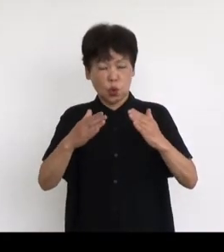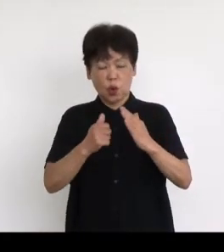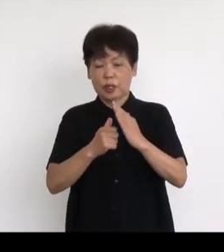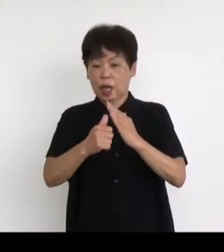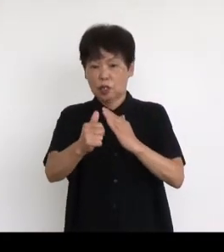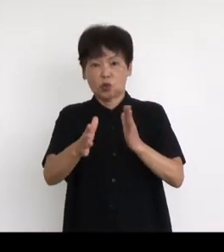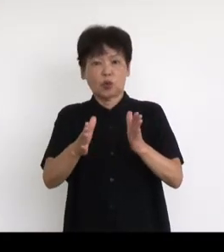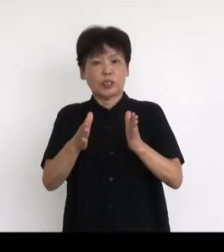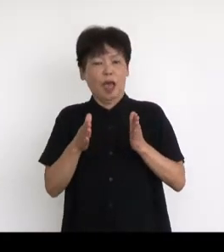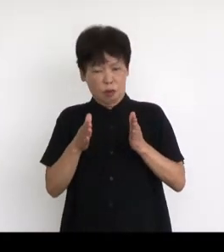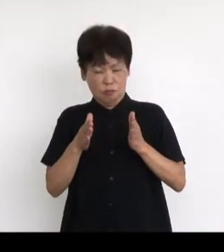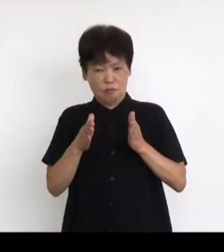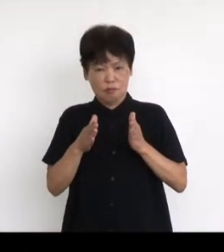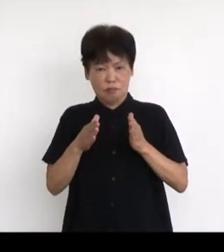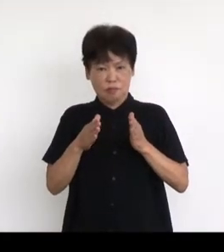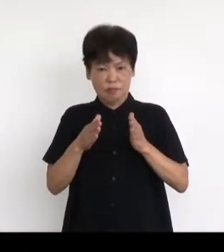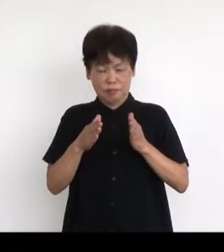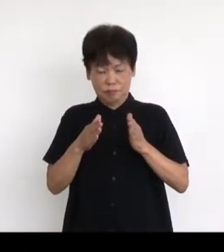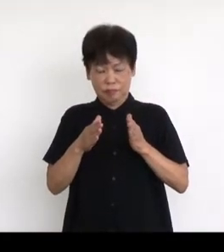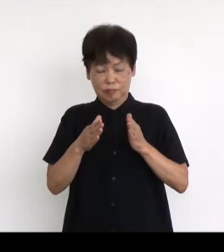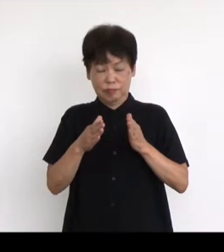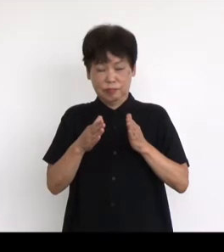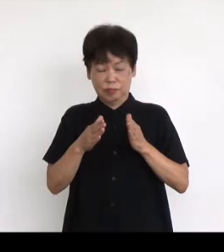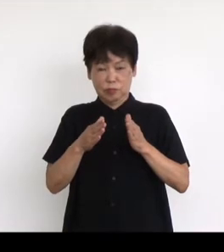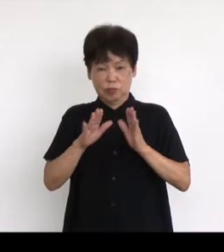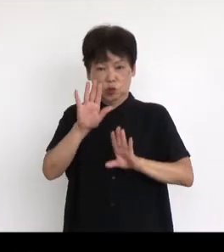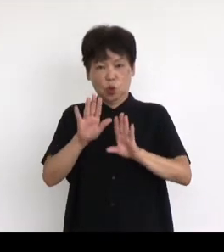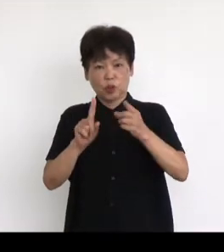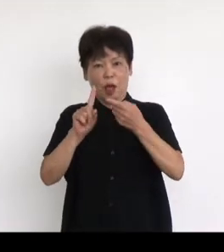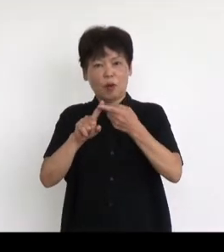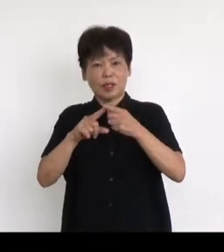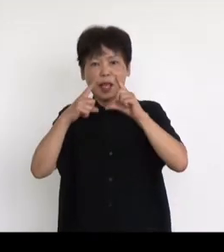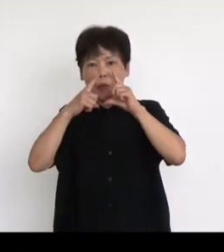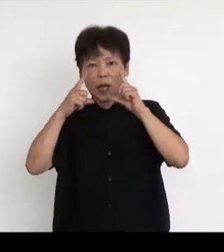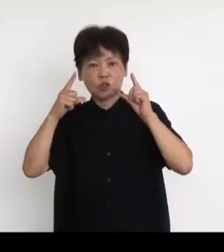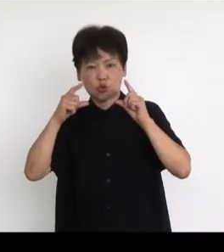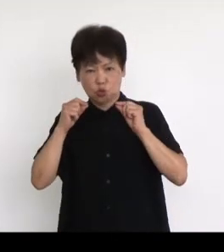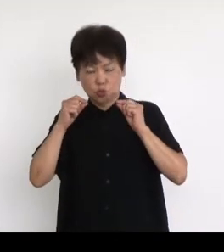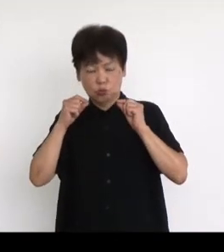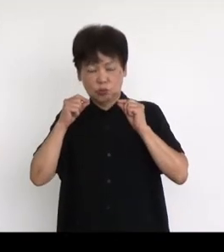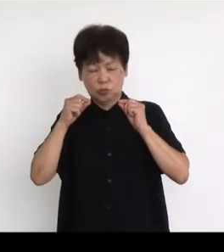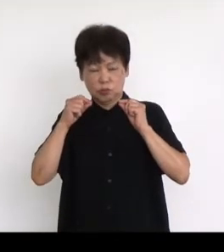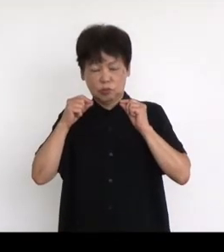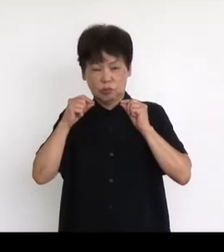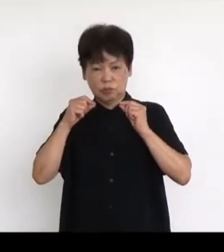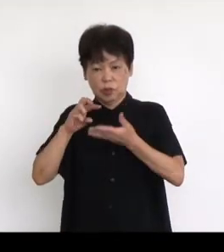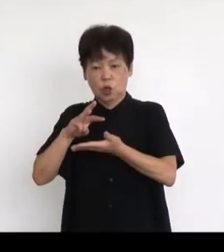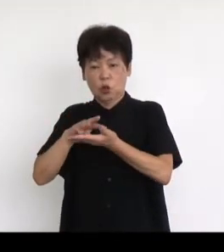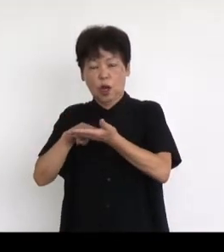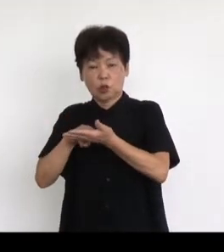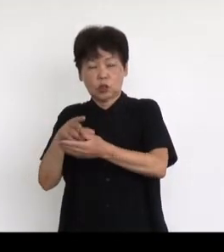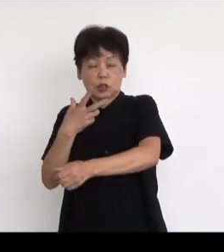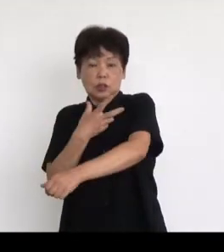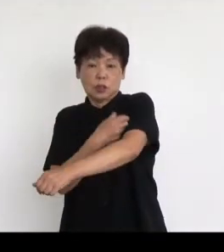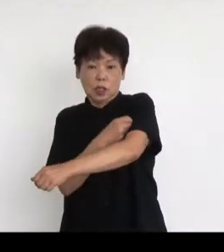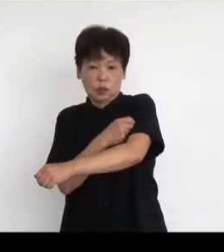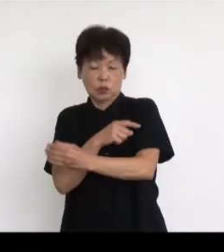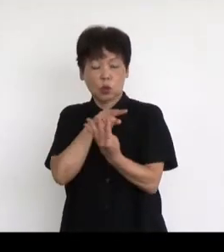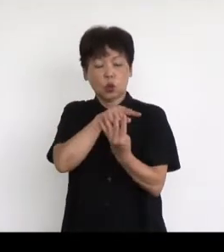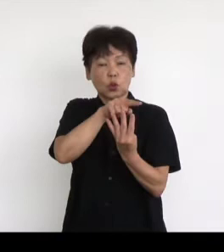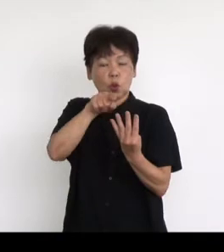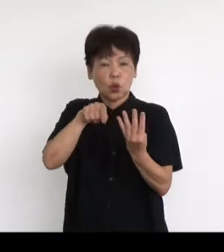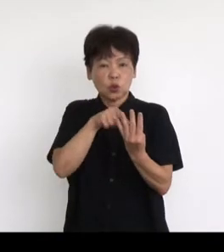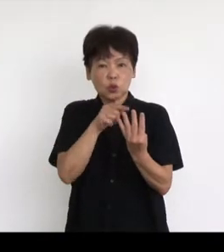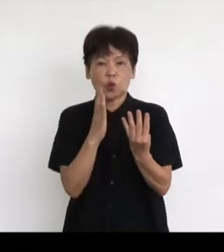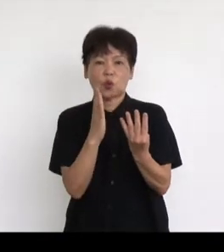、適切にマスクを着用すること、ワクチン接種をすることをお願い